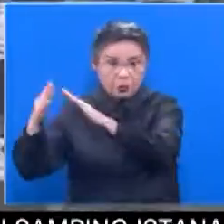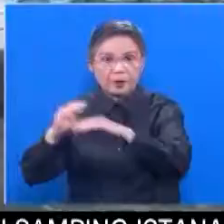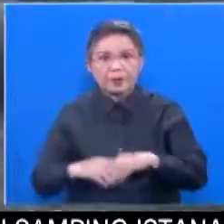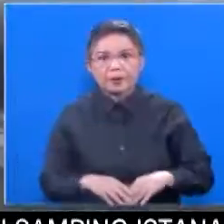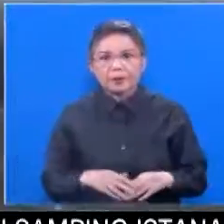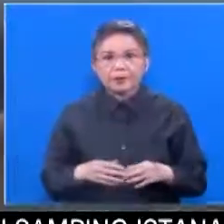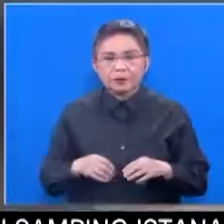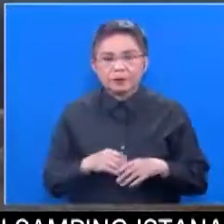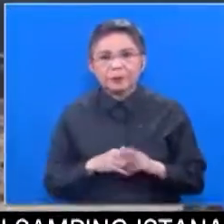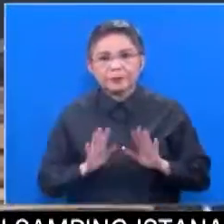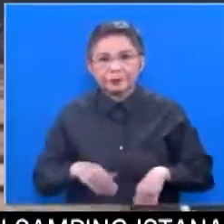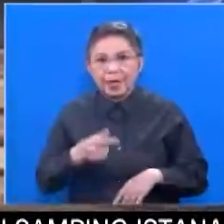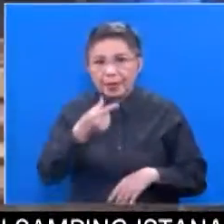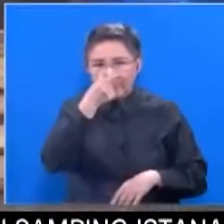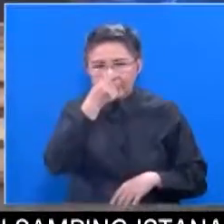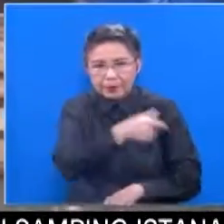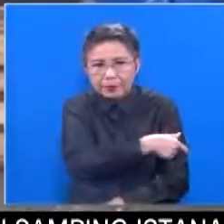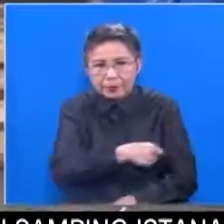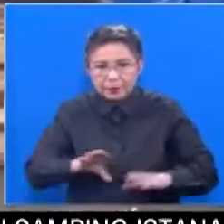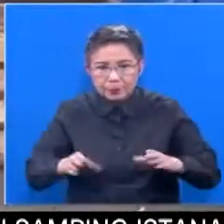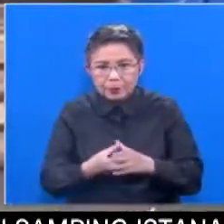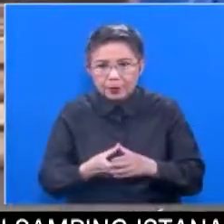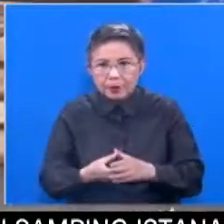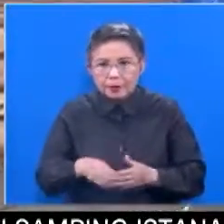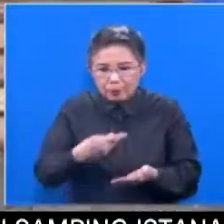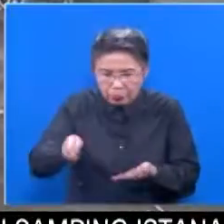angin. Hingga Kamis petang, petugas gabungan berupaya